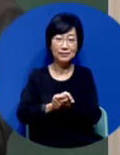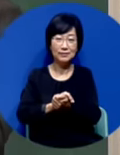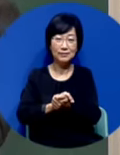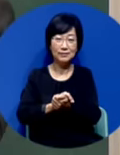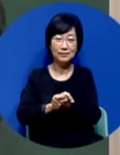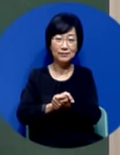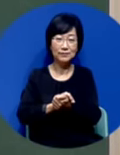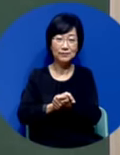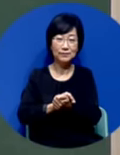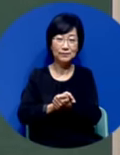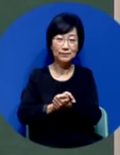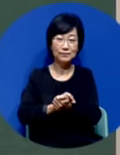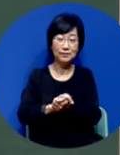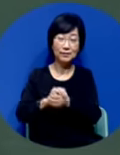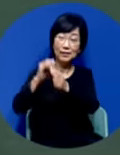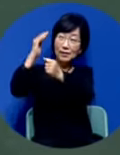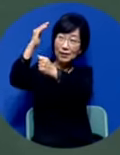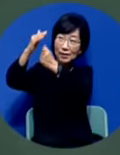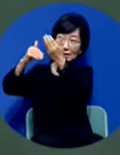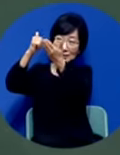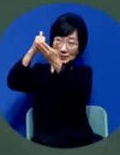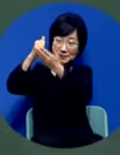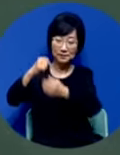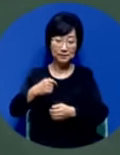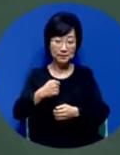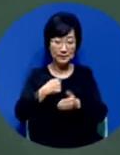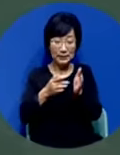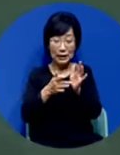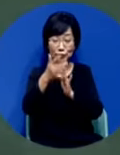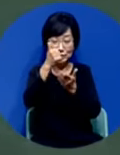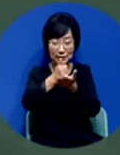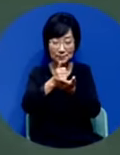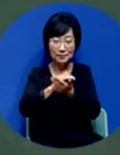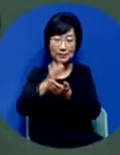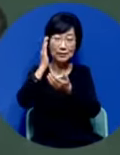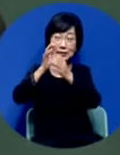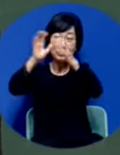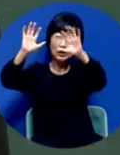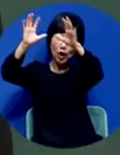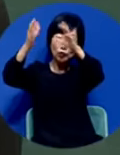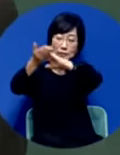나와 천국 예비되어 있으니까 근심하지 마라.